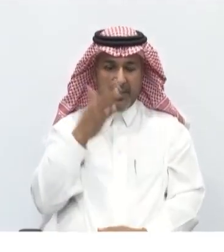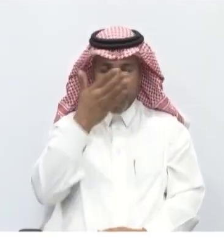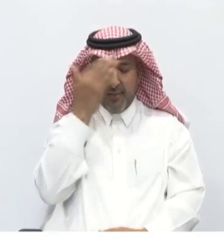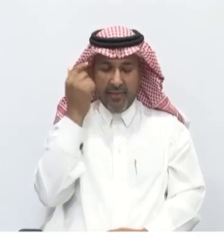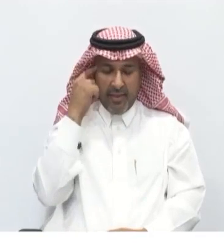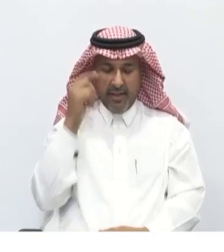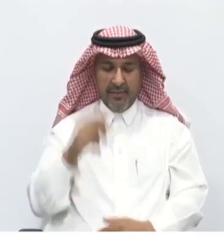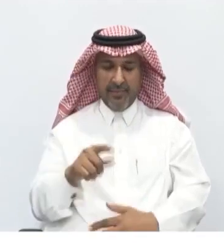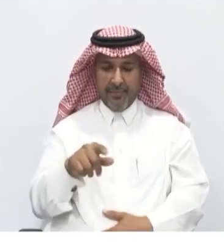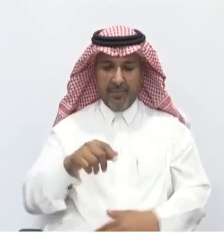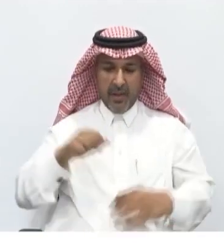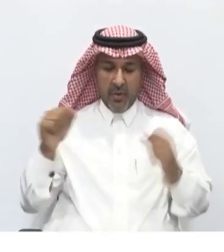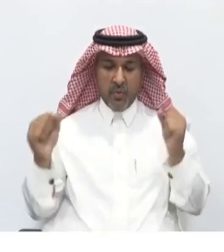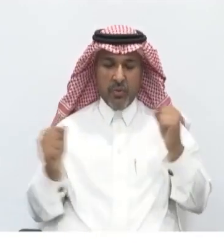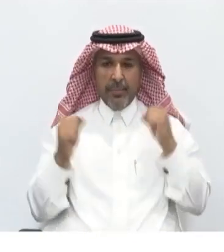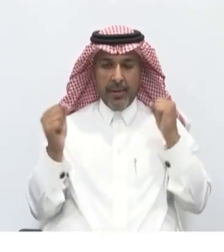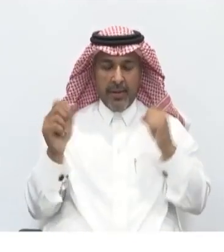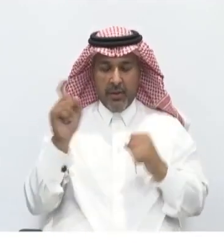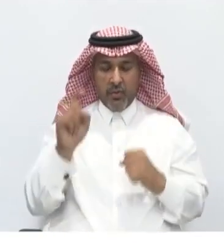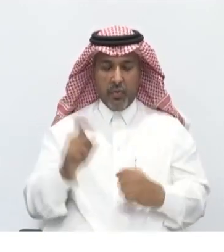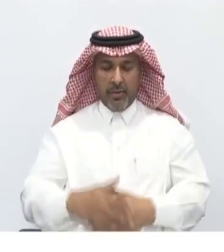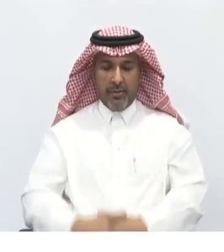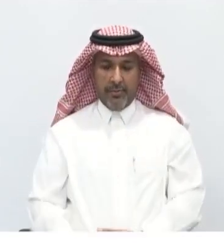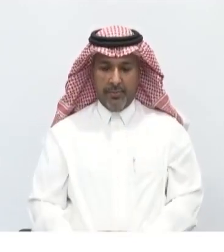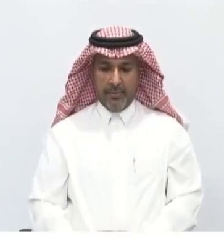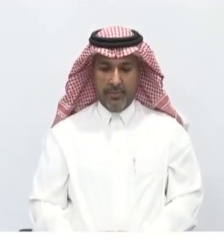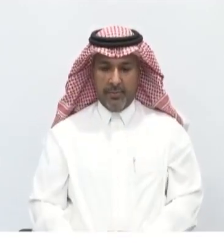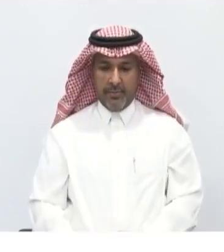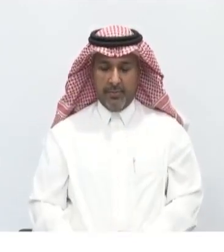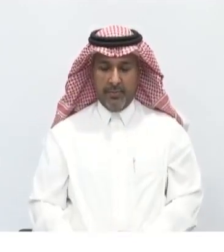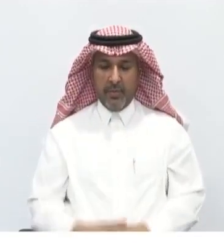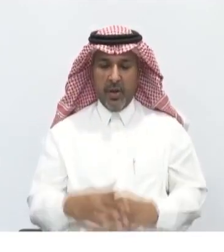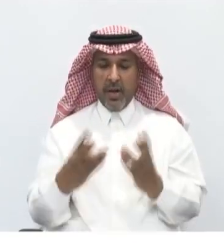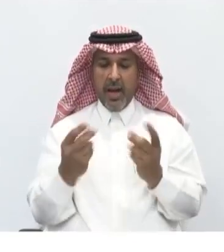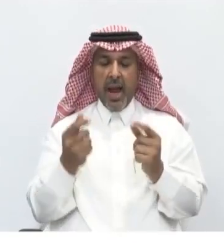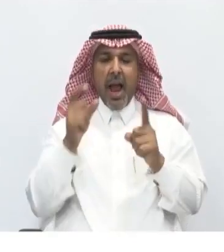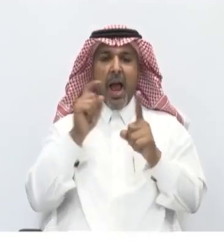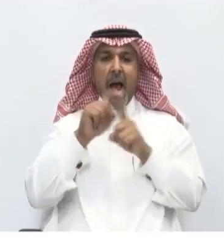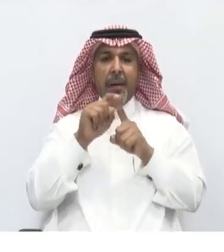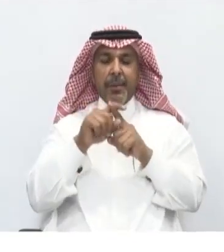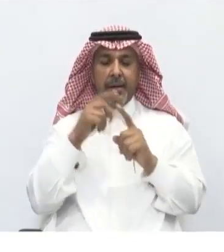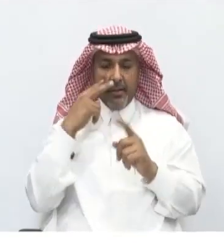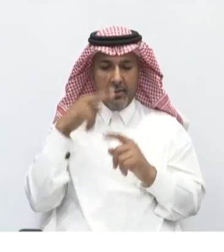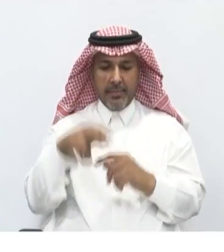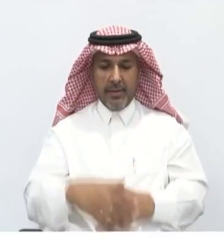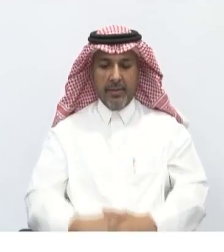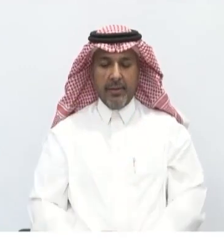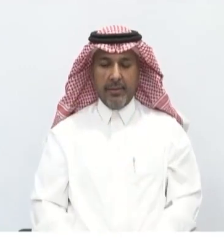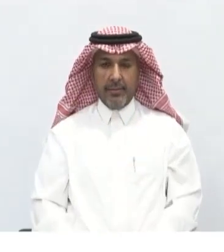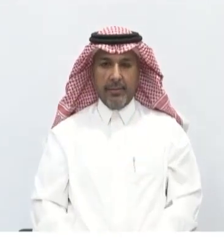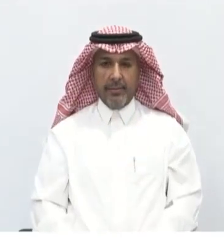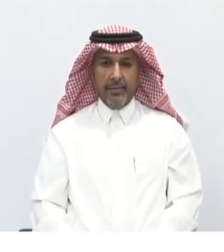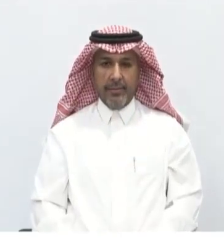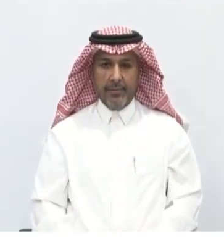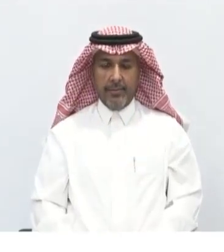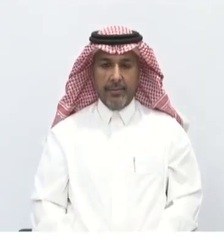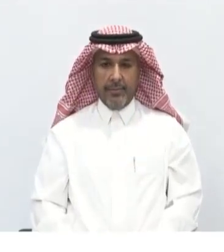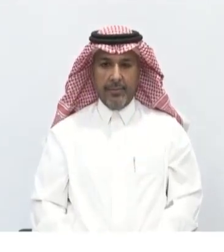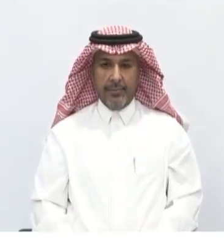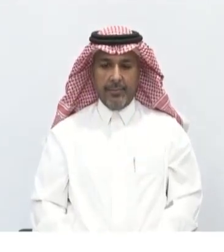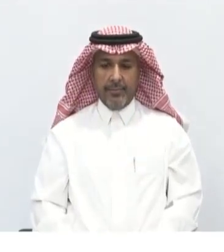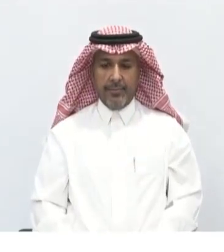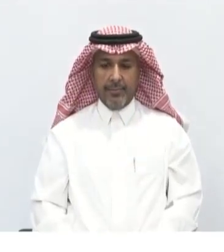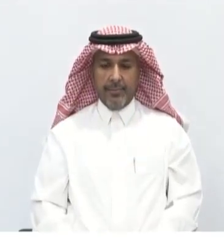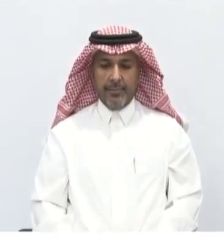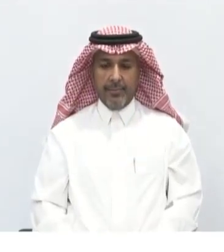مسائل تدريبيه سؤال 32 حدد النسبه المؤنثه بالموليه جميعها لكل من المعادلات الكيميائيه الموزونه الاتيه سنقوم بحل